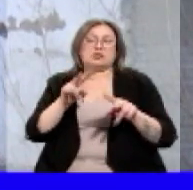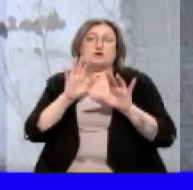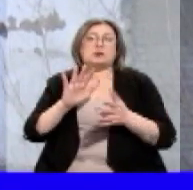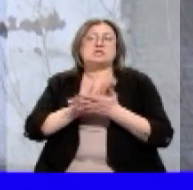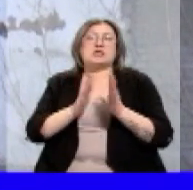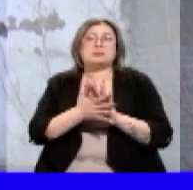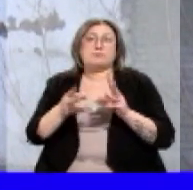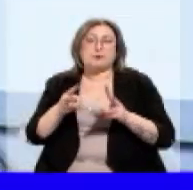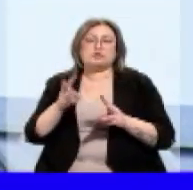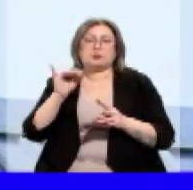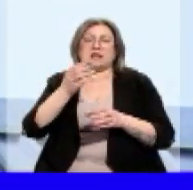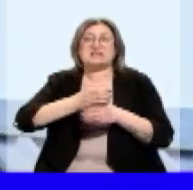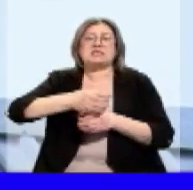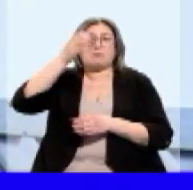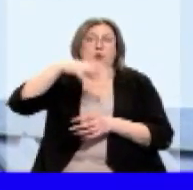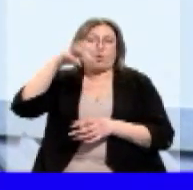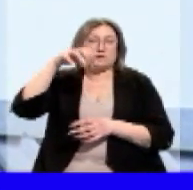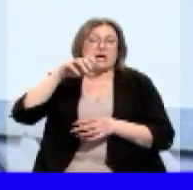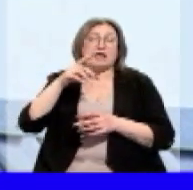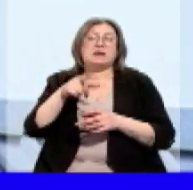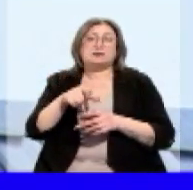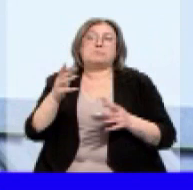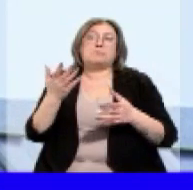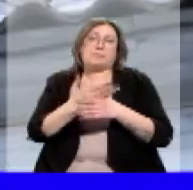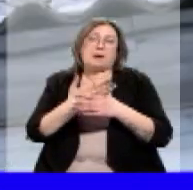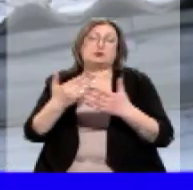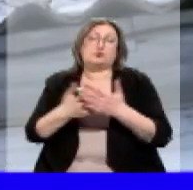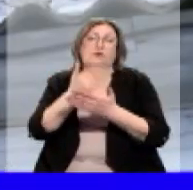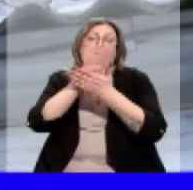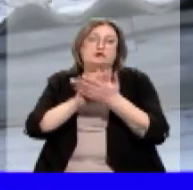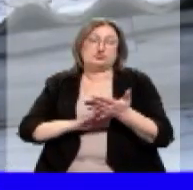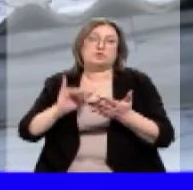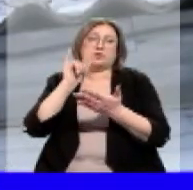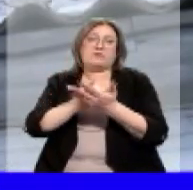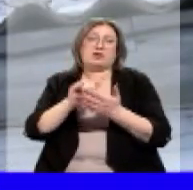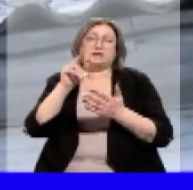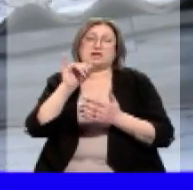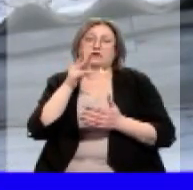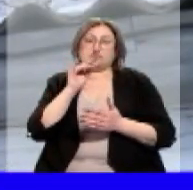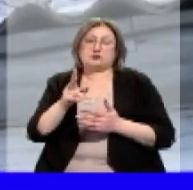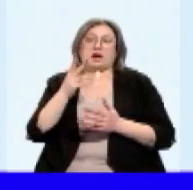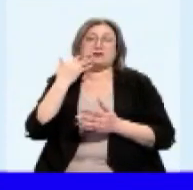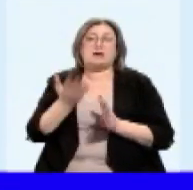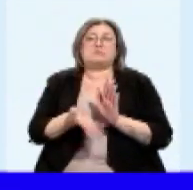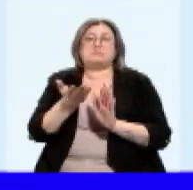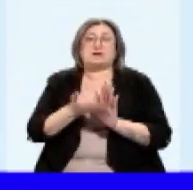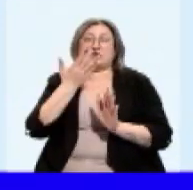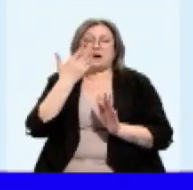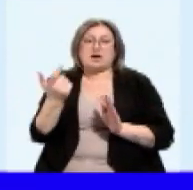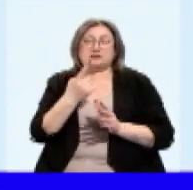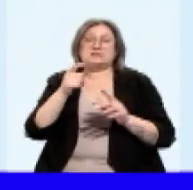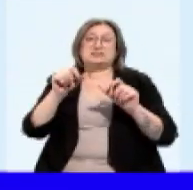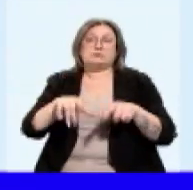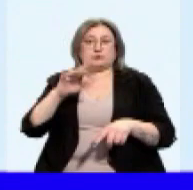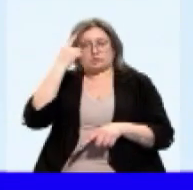только за состоянием печи, но и дымохода. В этот раз спасатели помогли вновь очистить его, а также установили в доме датчик. При выделении угарного газа система